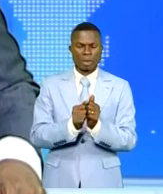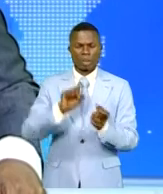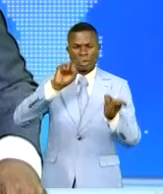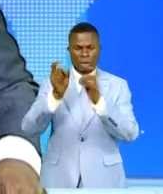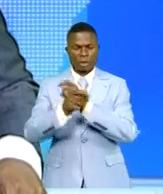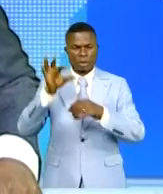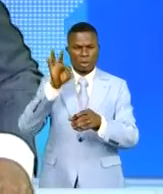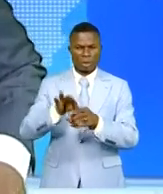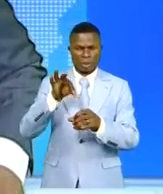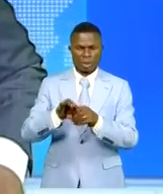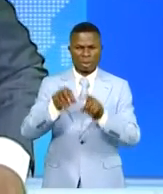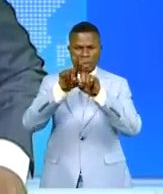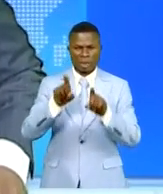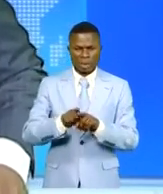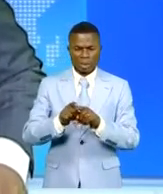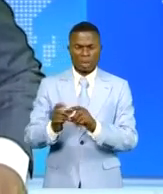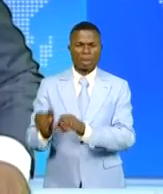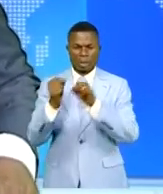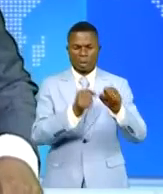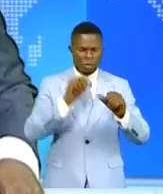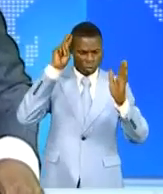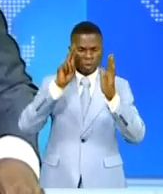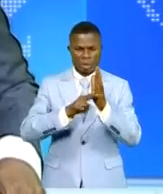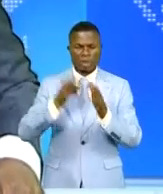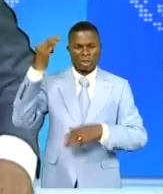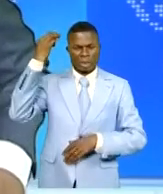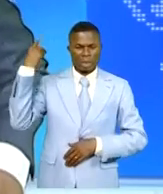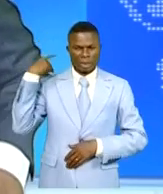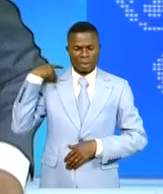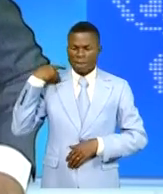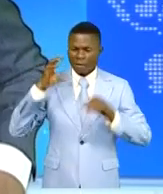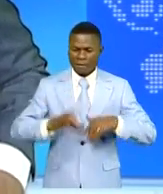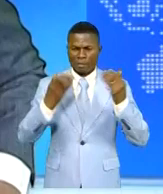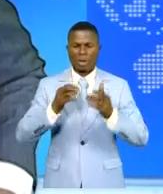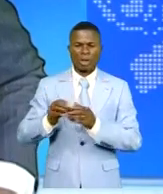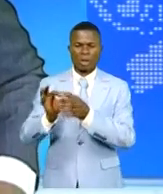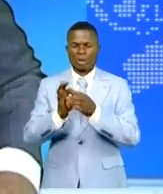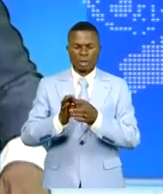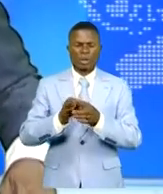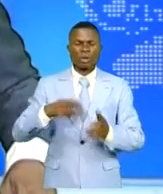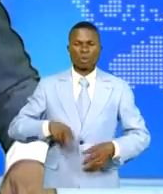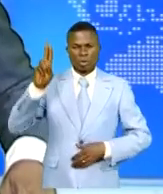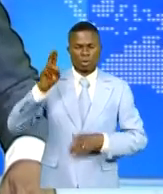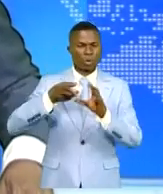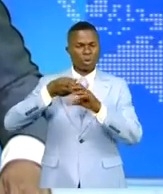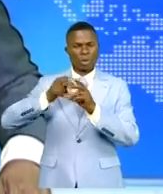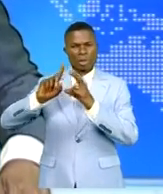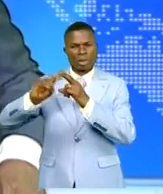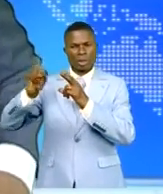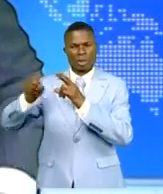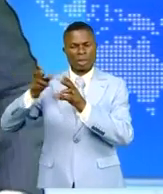réformes électorales, mais aussi l'investiture du gouvernement et les députés dits révolutionnaires de l'Union sacrée qui s'en mêlent, autant des